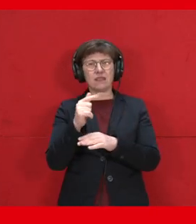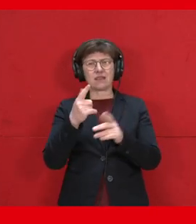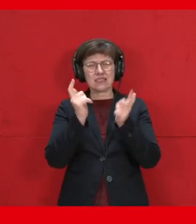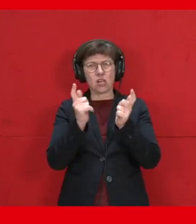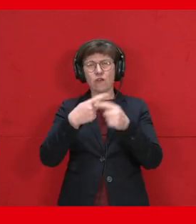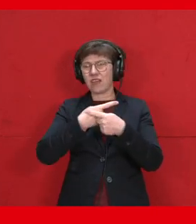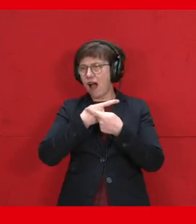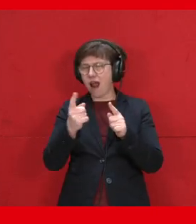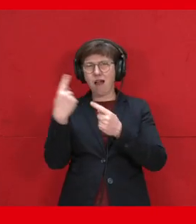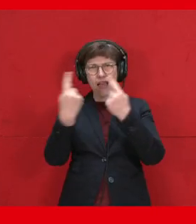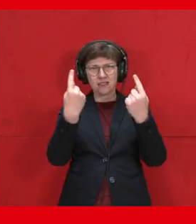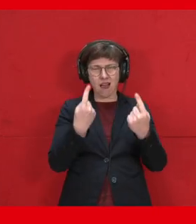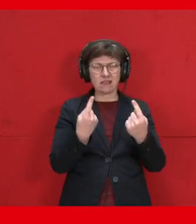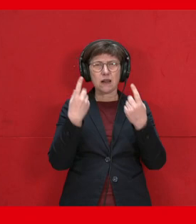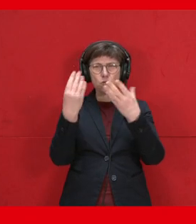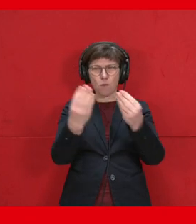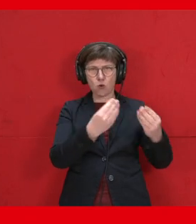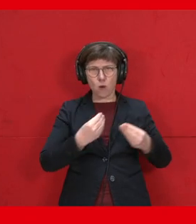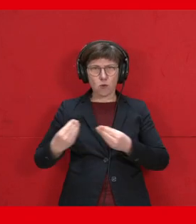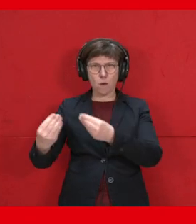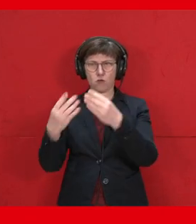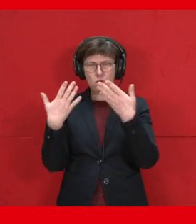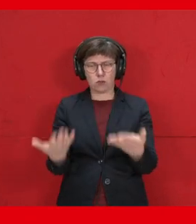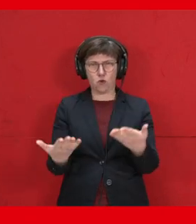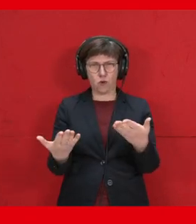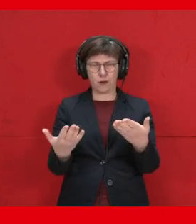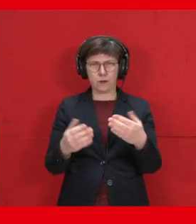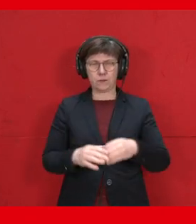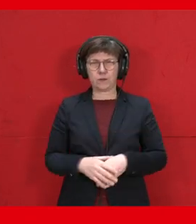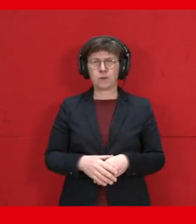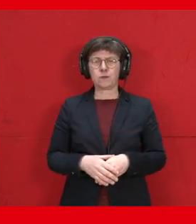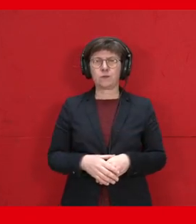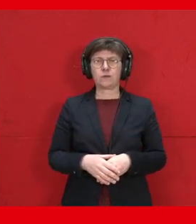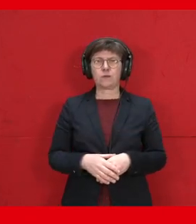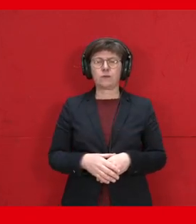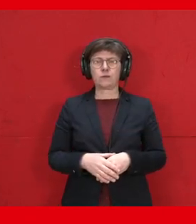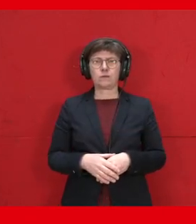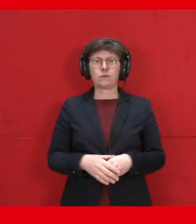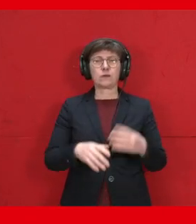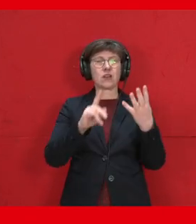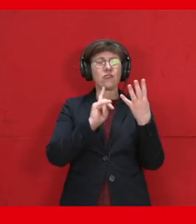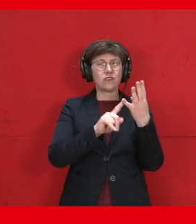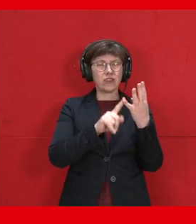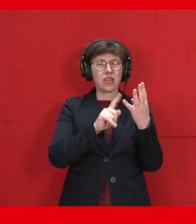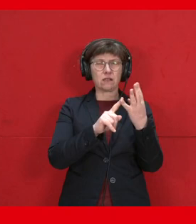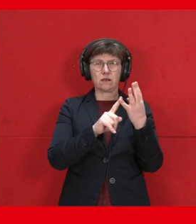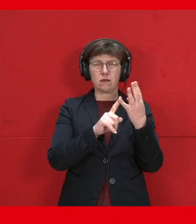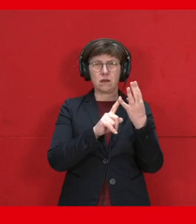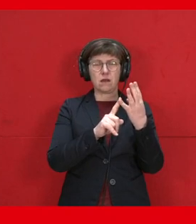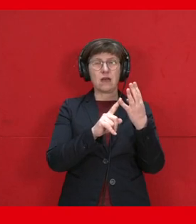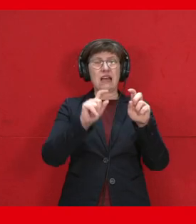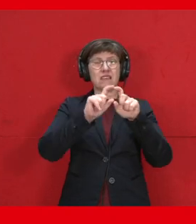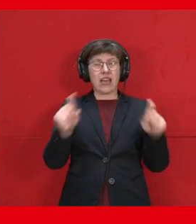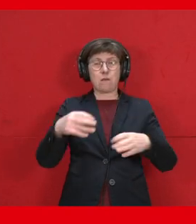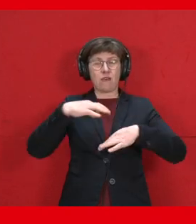jeden Einzelnen, jede Einzelne und alle Unternehmen in diesem Land. Die vierte große